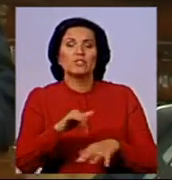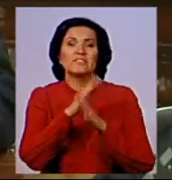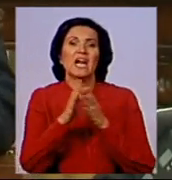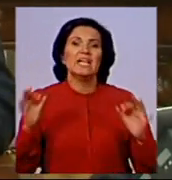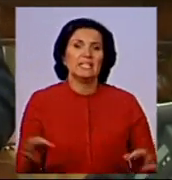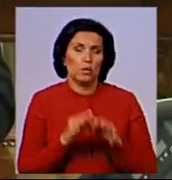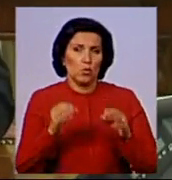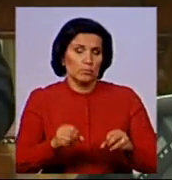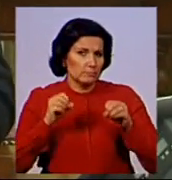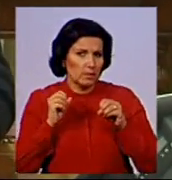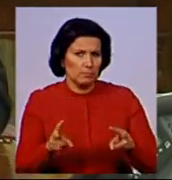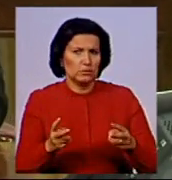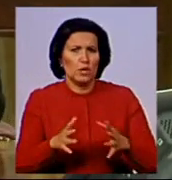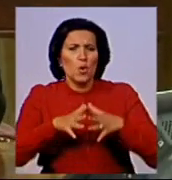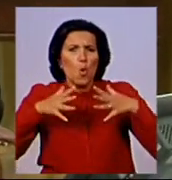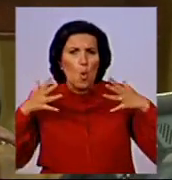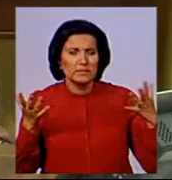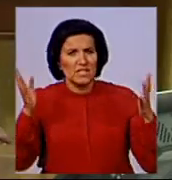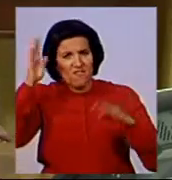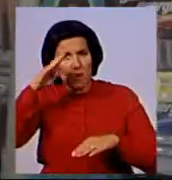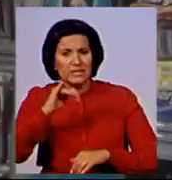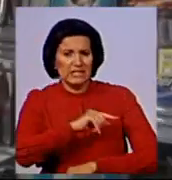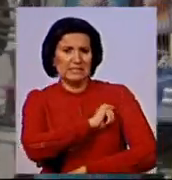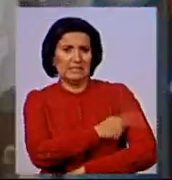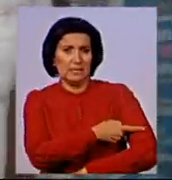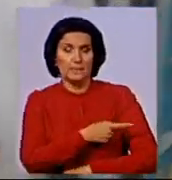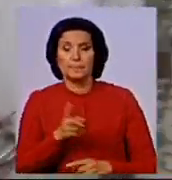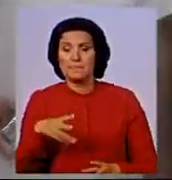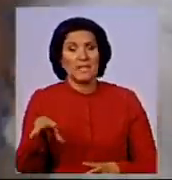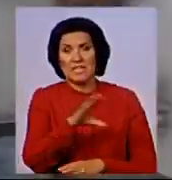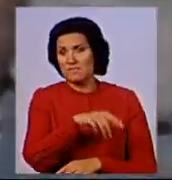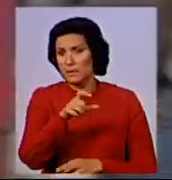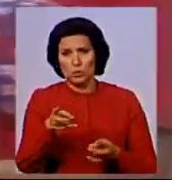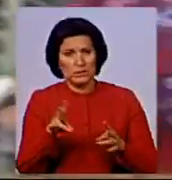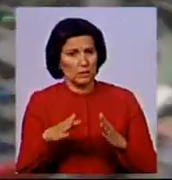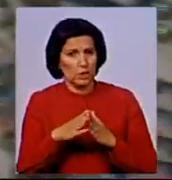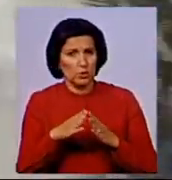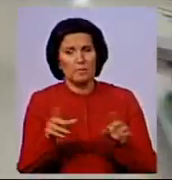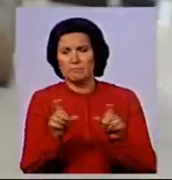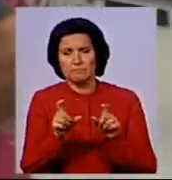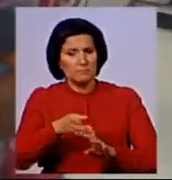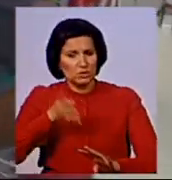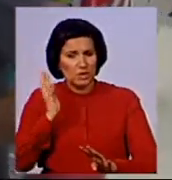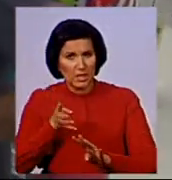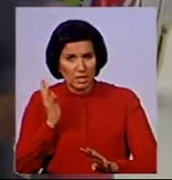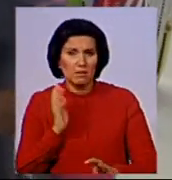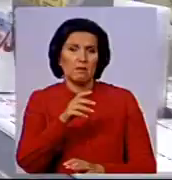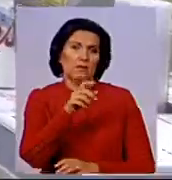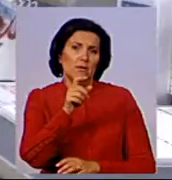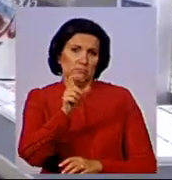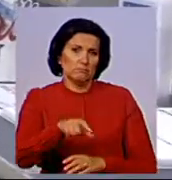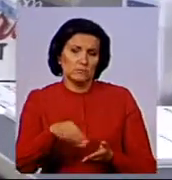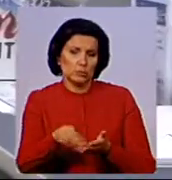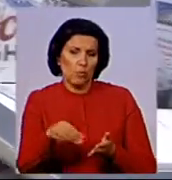ніколи. Надзвичайні обсяги води та сила. Не всі люди залишають домівки. В супермаркетах черги. Місцеві скуповують